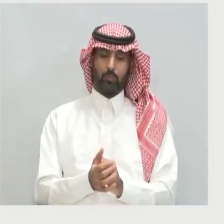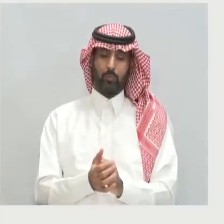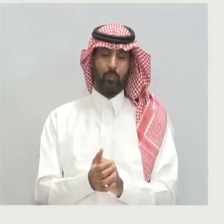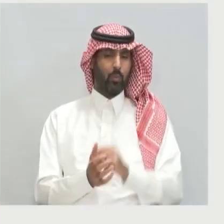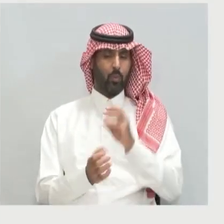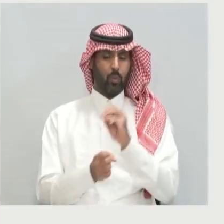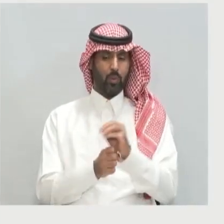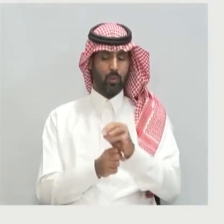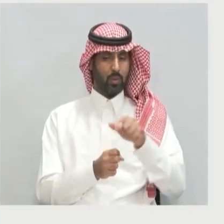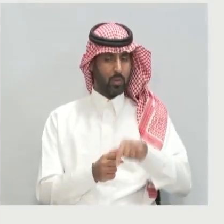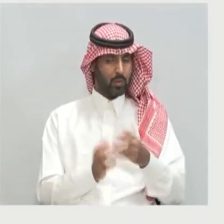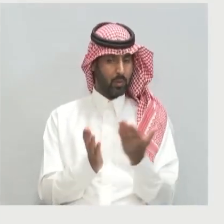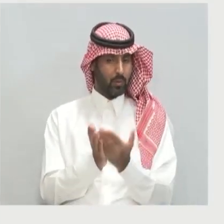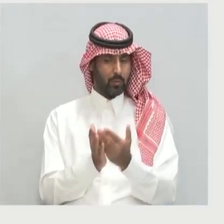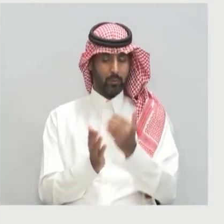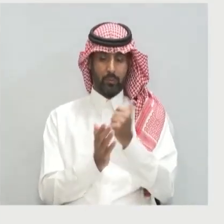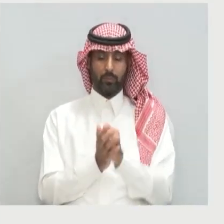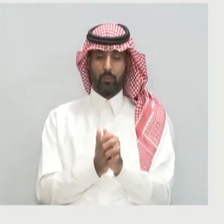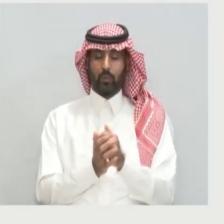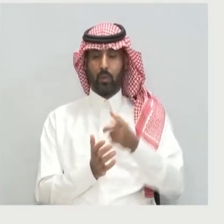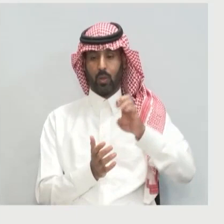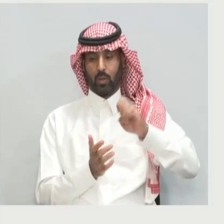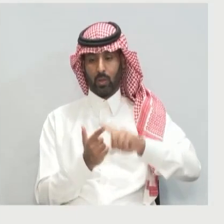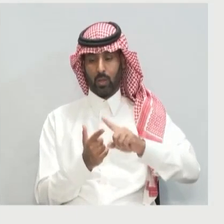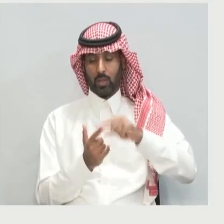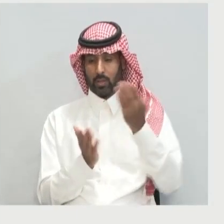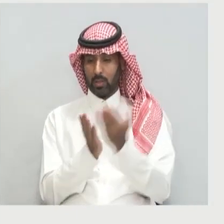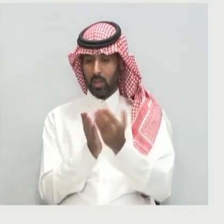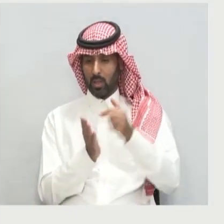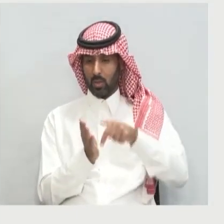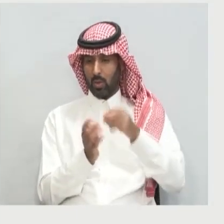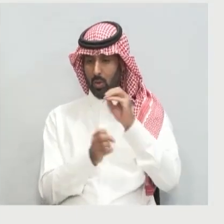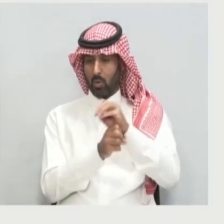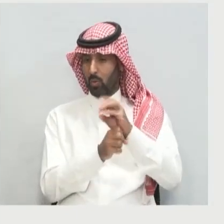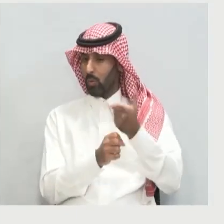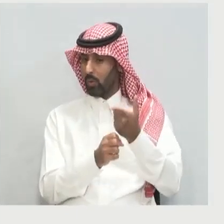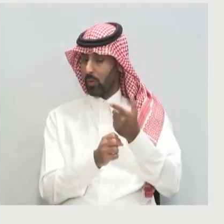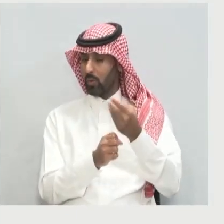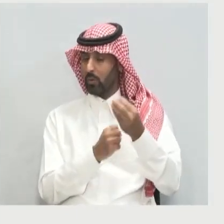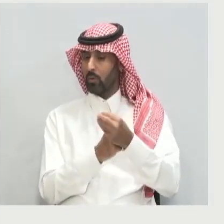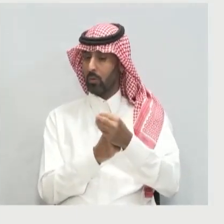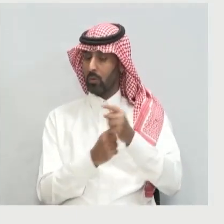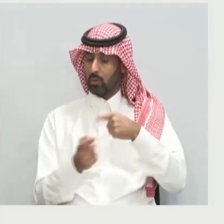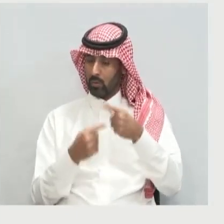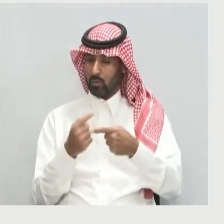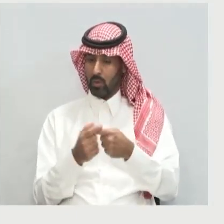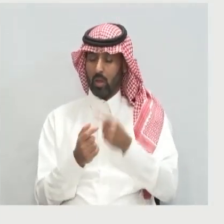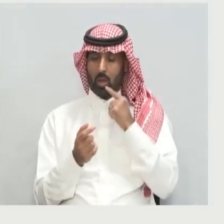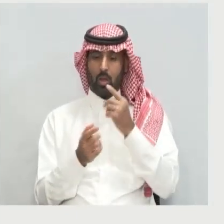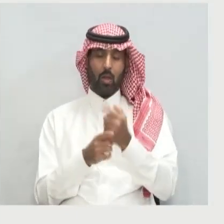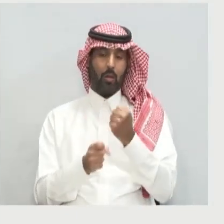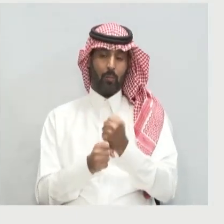ماذا سنتعلم في هذه الوحده سنه تعلم ما نستكمل مشروع الوحده